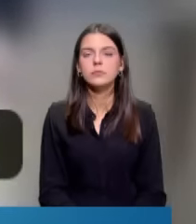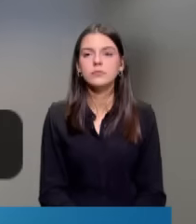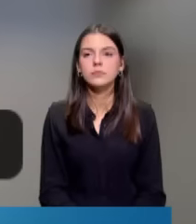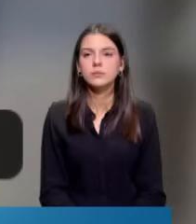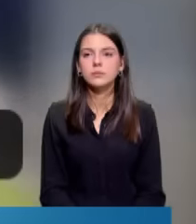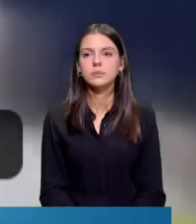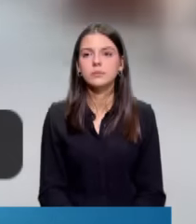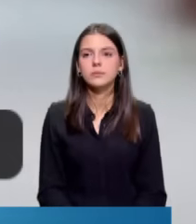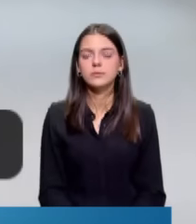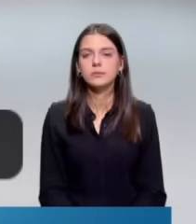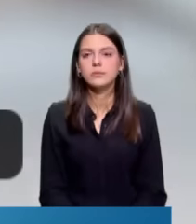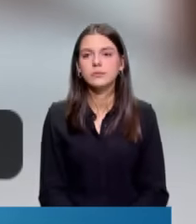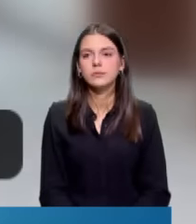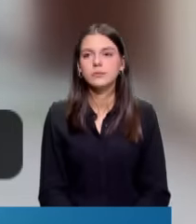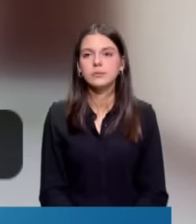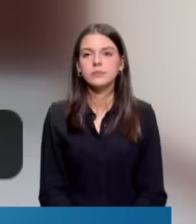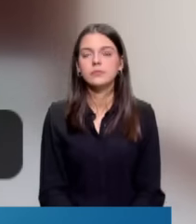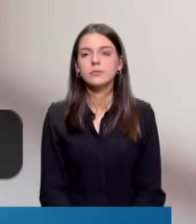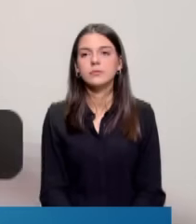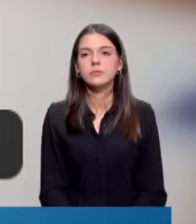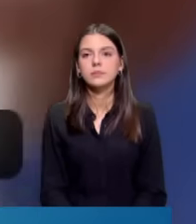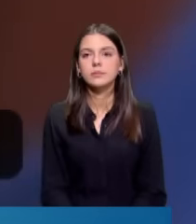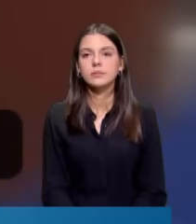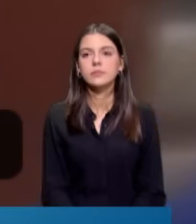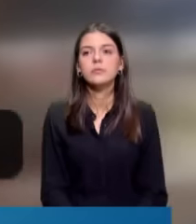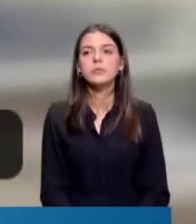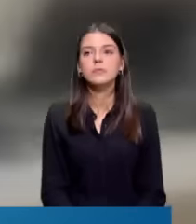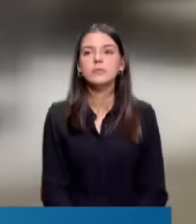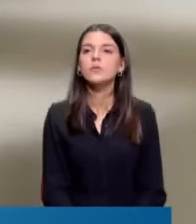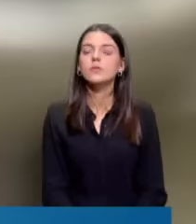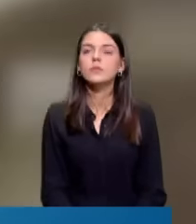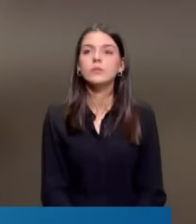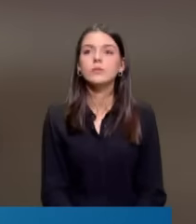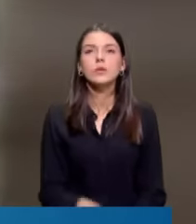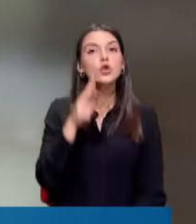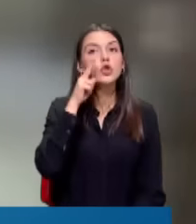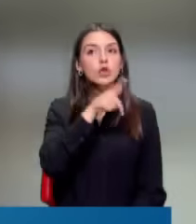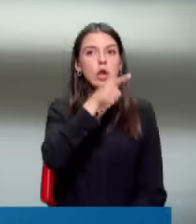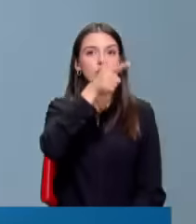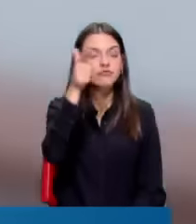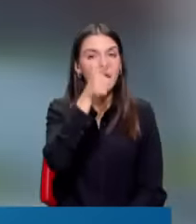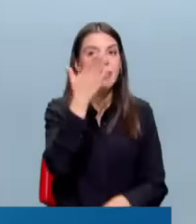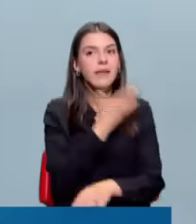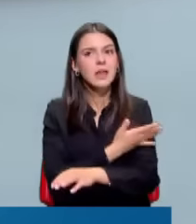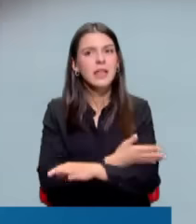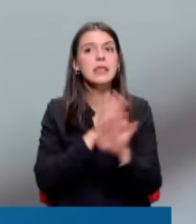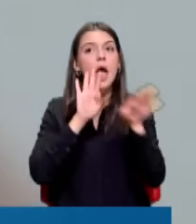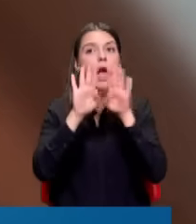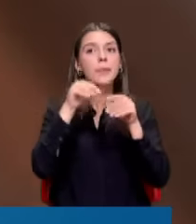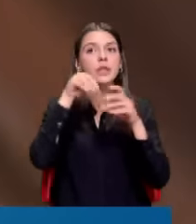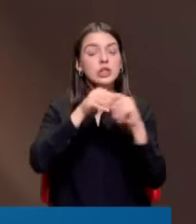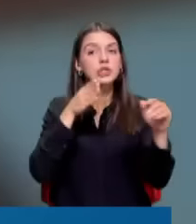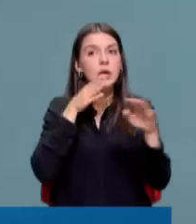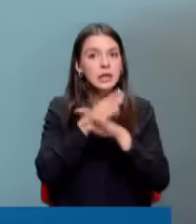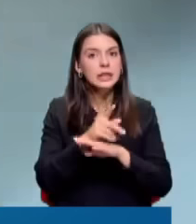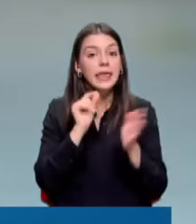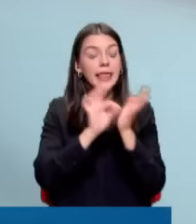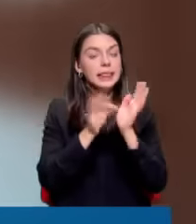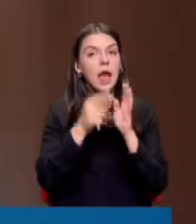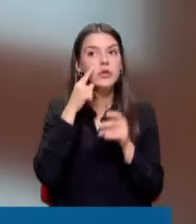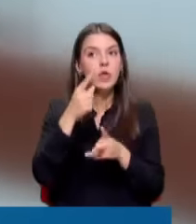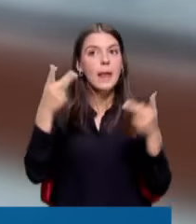Saat öğlen 2. Ne gelen var, ne giden. Görüntüyü çeken vatandaş kapıdan içeri girdiğinde iddiasına